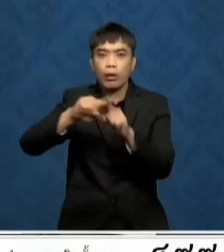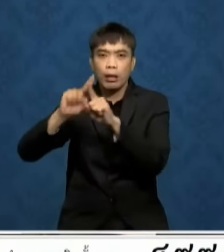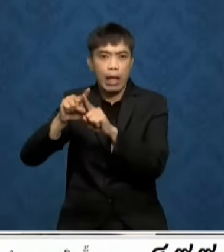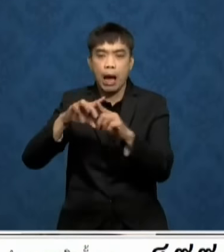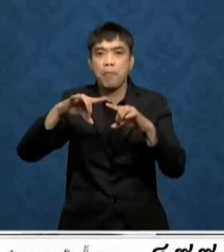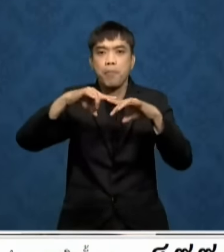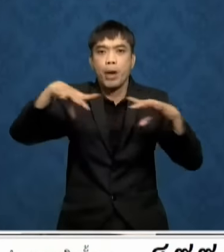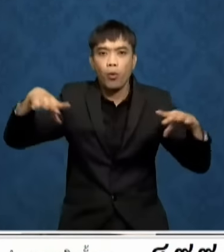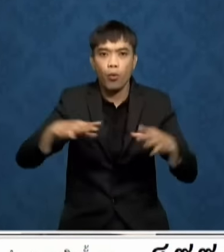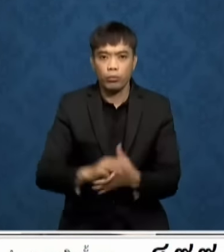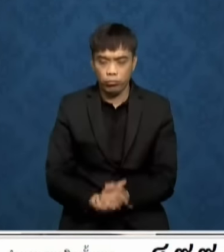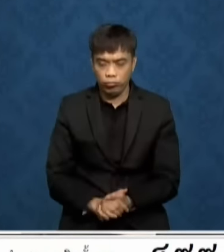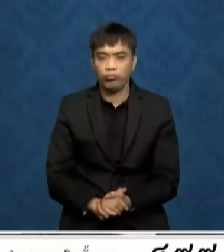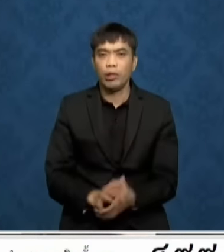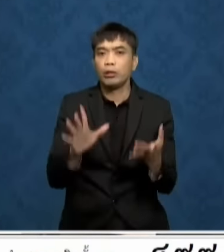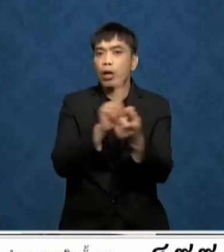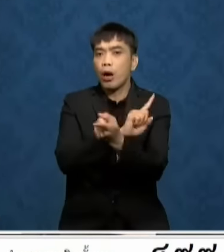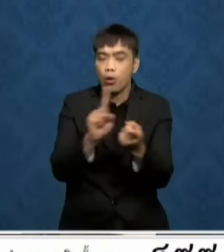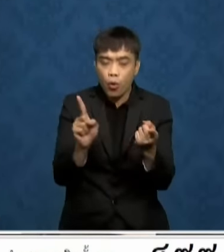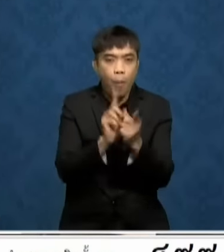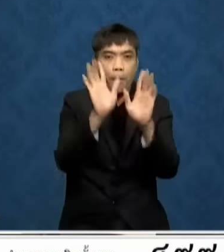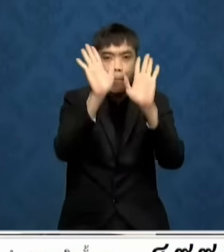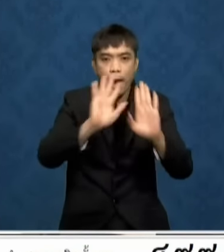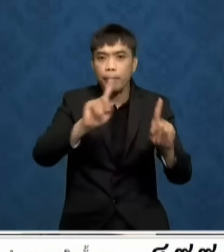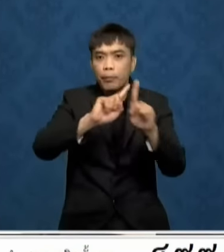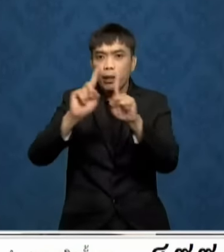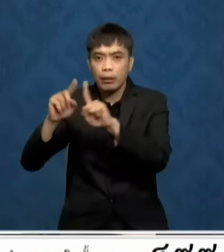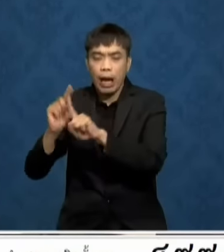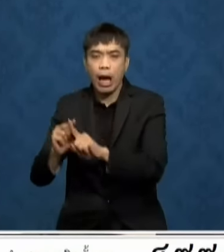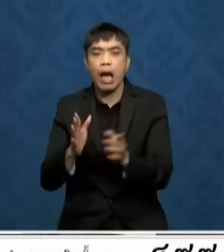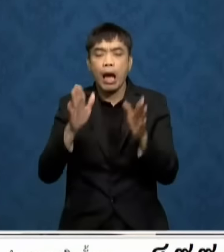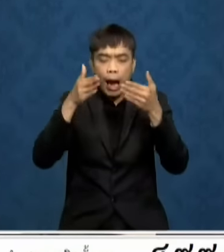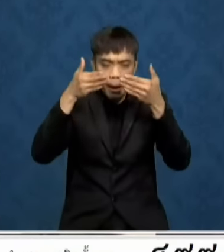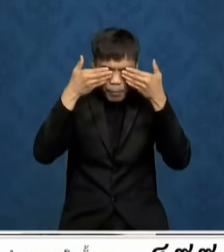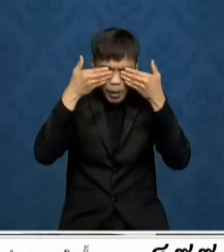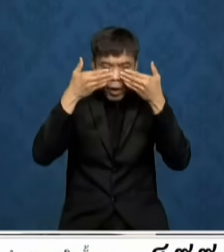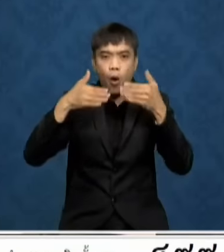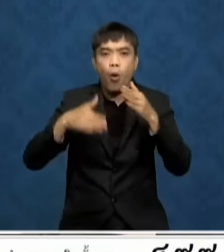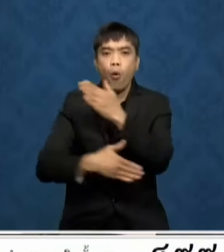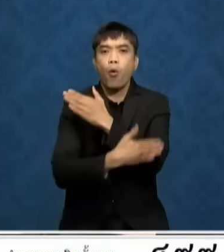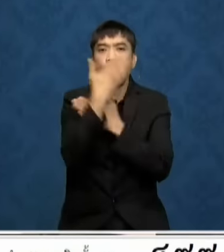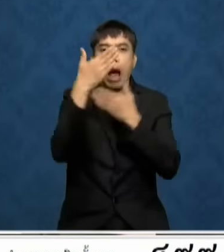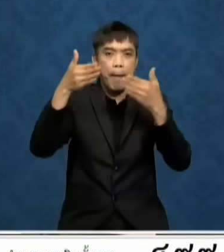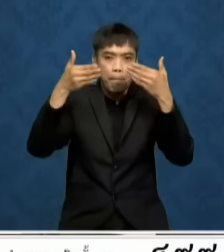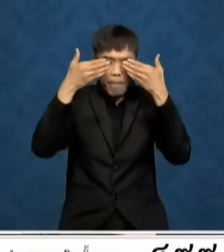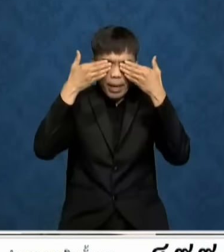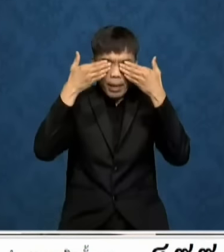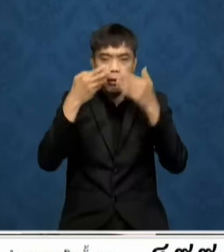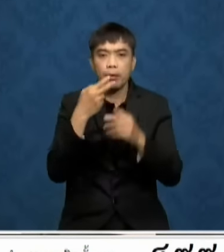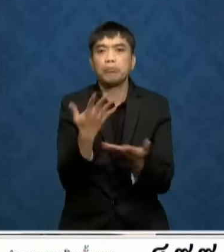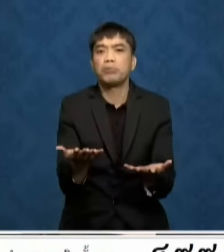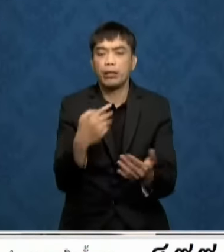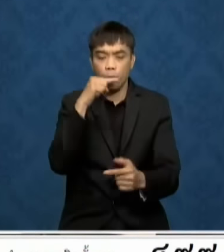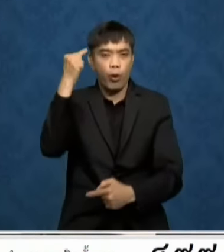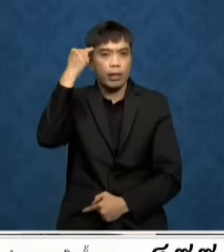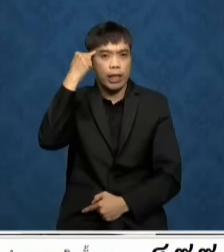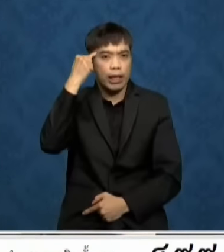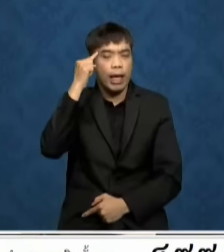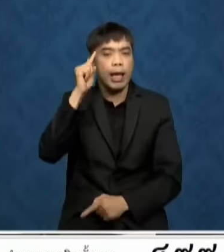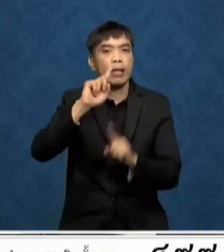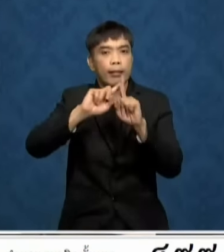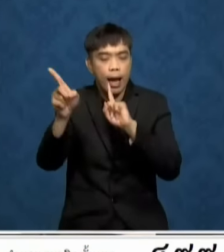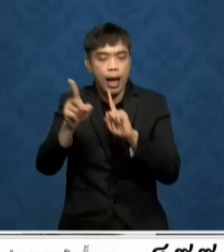ษาความหลากหลายในสังคมปิดกั้นโอกาสในการมีส่วนร่วมทางการเมืองของประชาชนในฐานะผู้ที่มีอุดมการและเจต